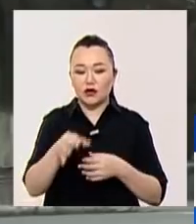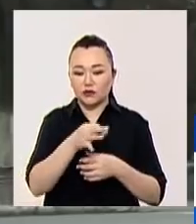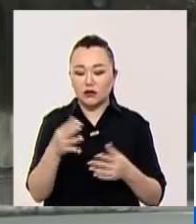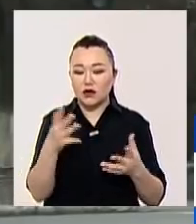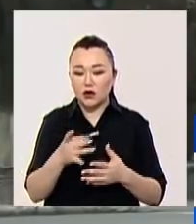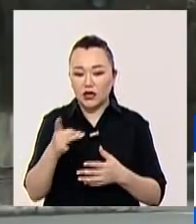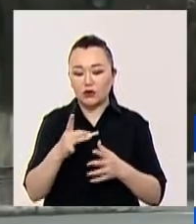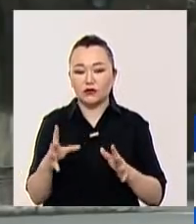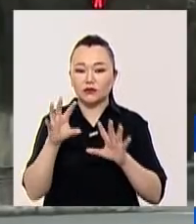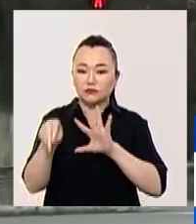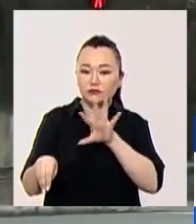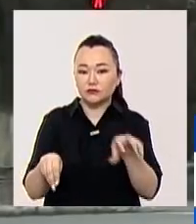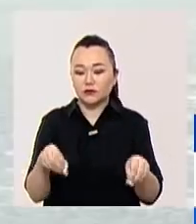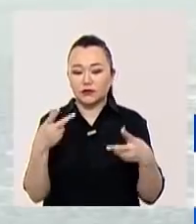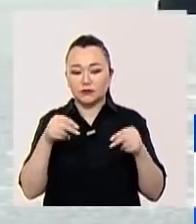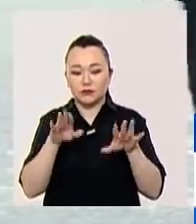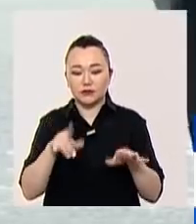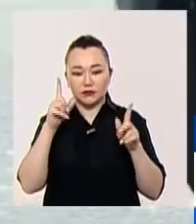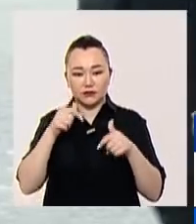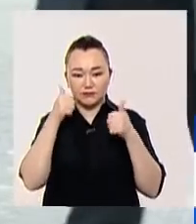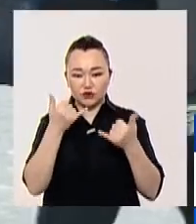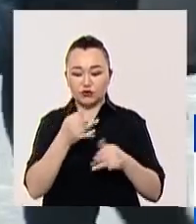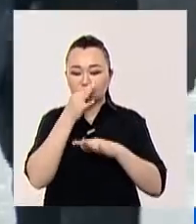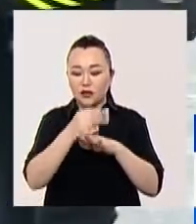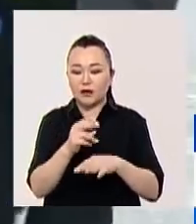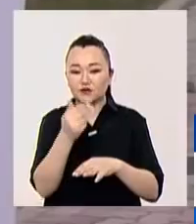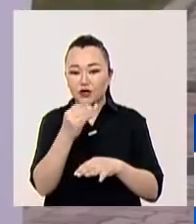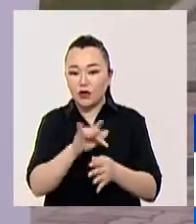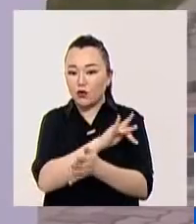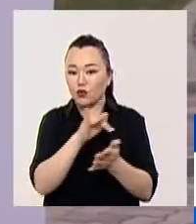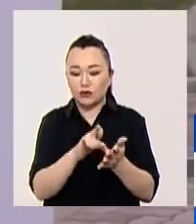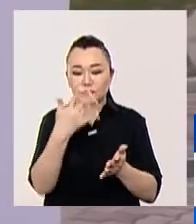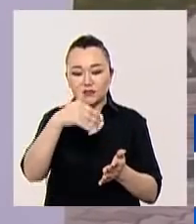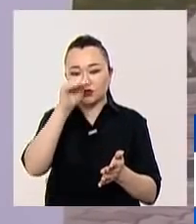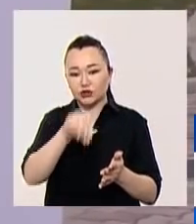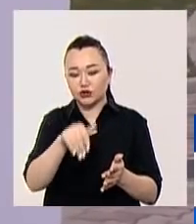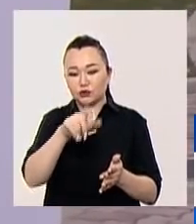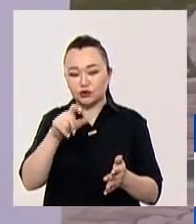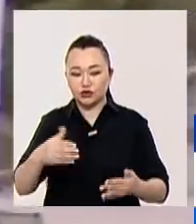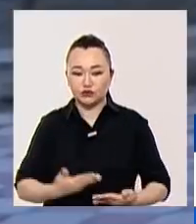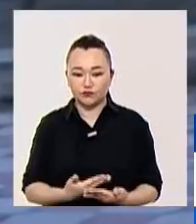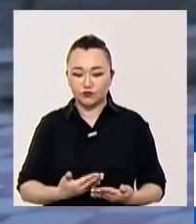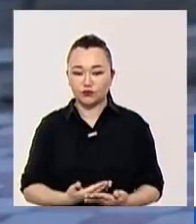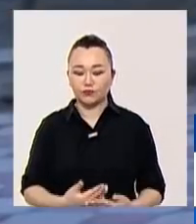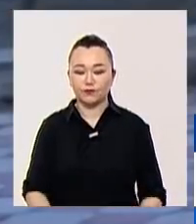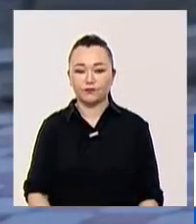облысқа қарайтыны белгісіз. Айта кетейін, бүгінде Қапшағай қаласында 50 мыңға жуық адам тұрады.